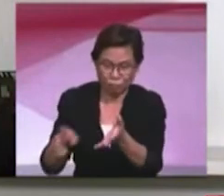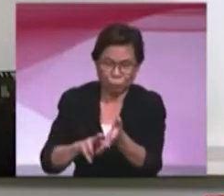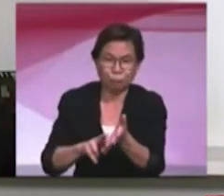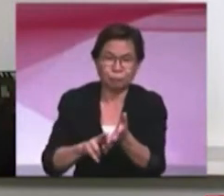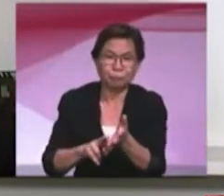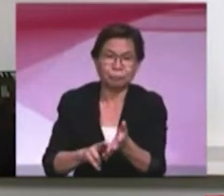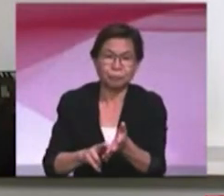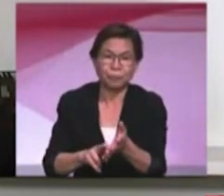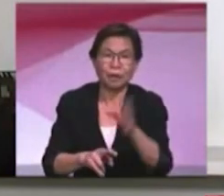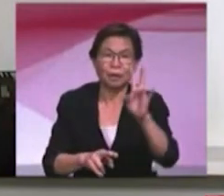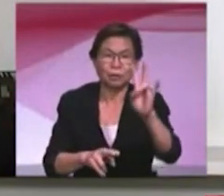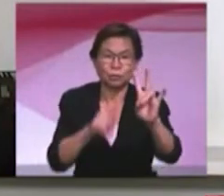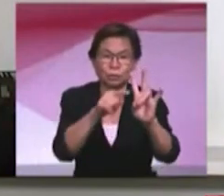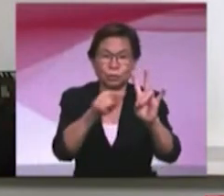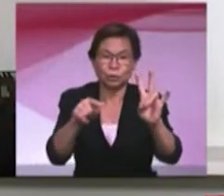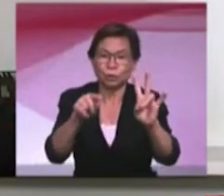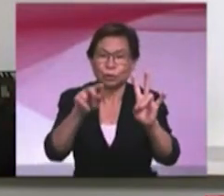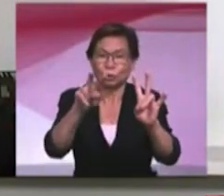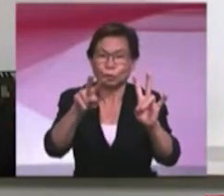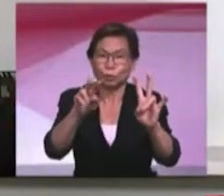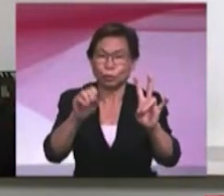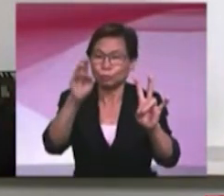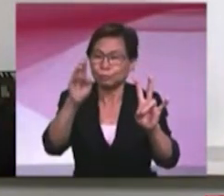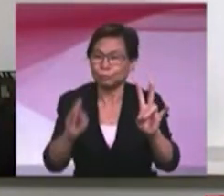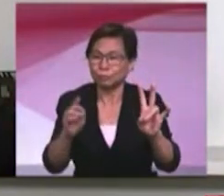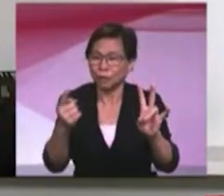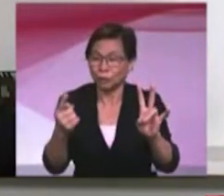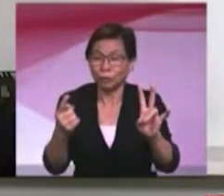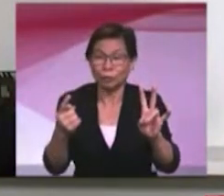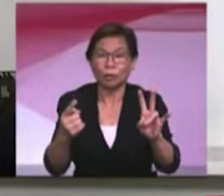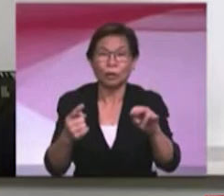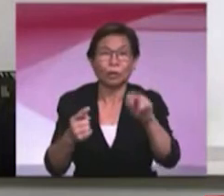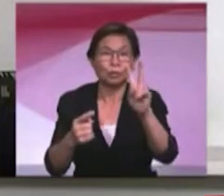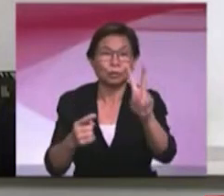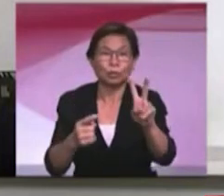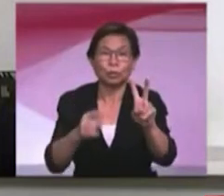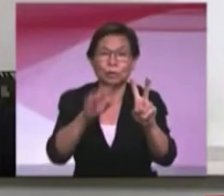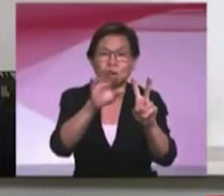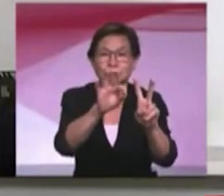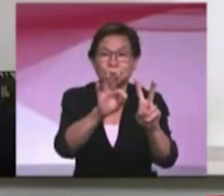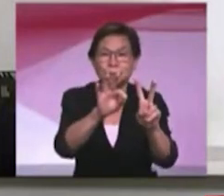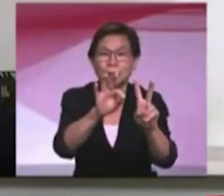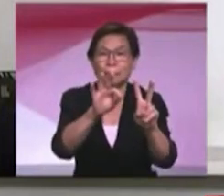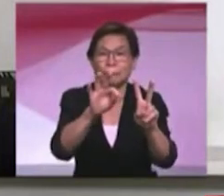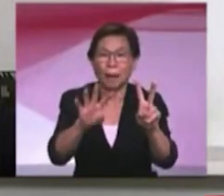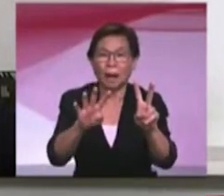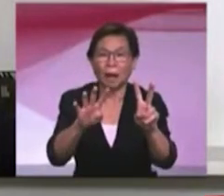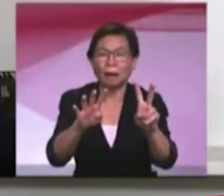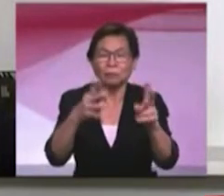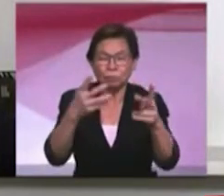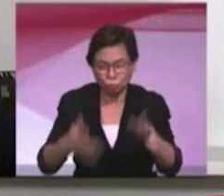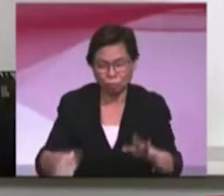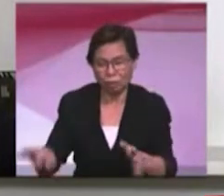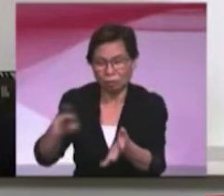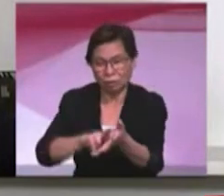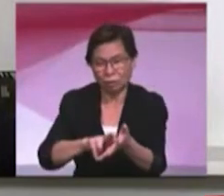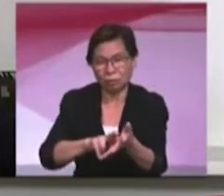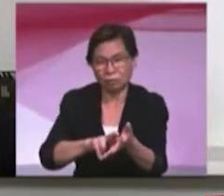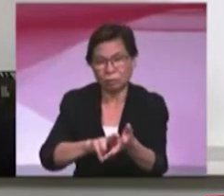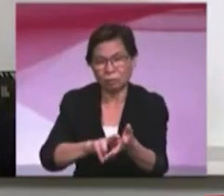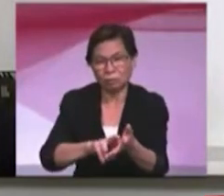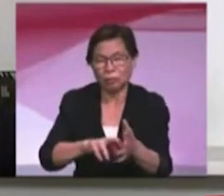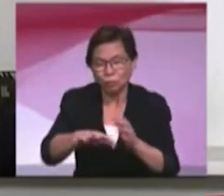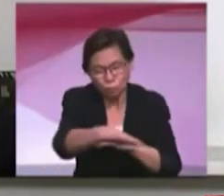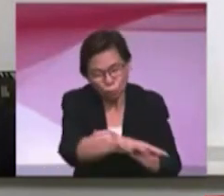direkodkan. Dari 7 sehingga 20 Januari, sebanyak 294 kes telah